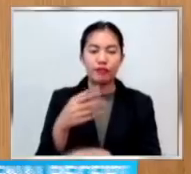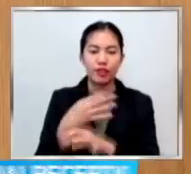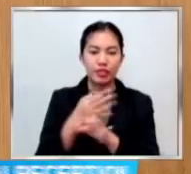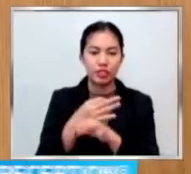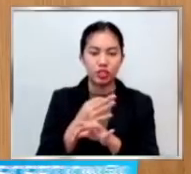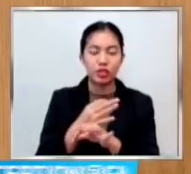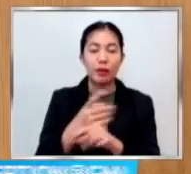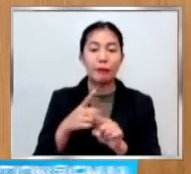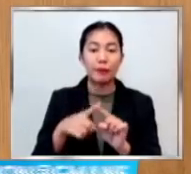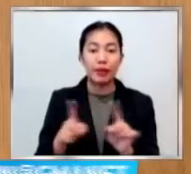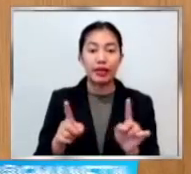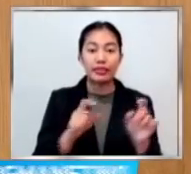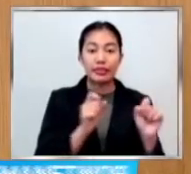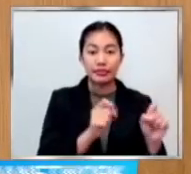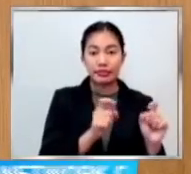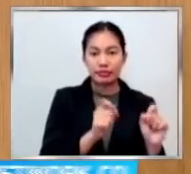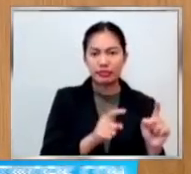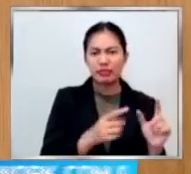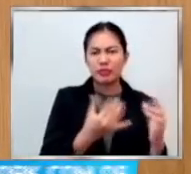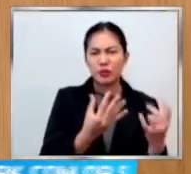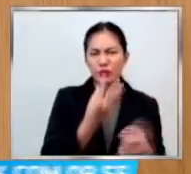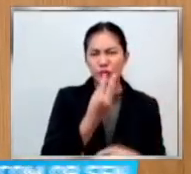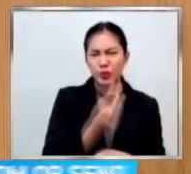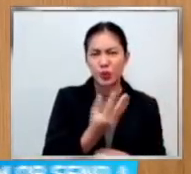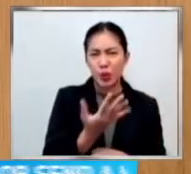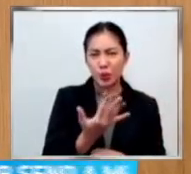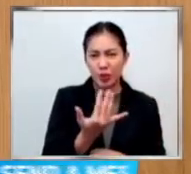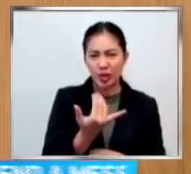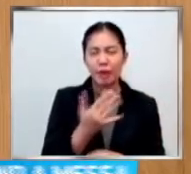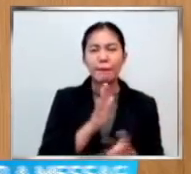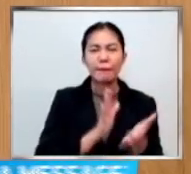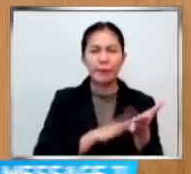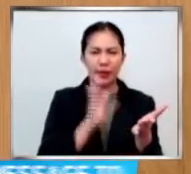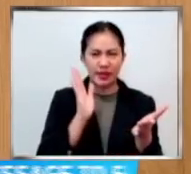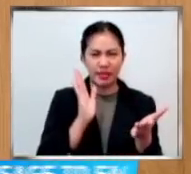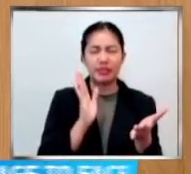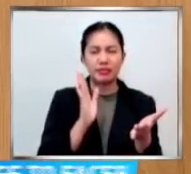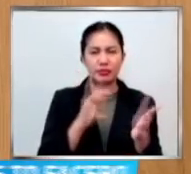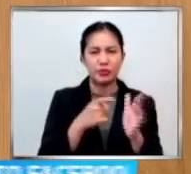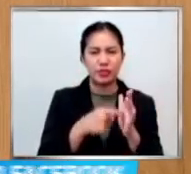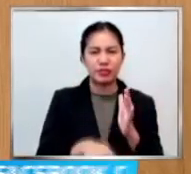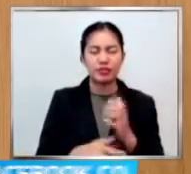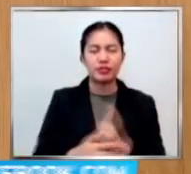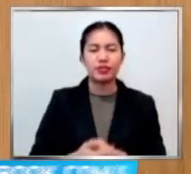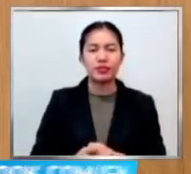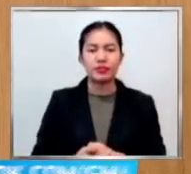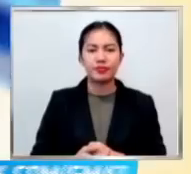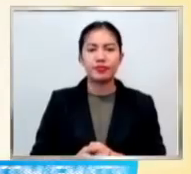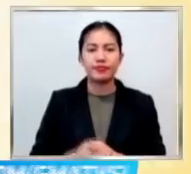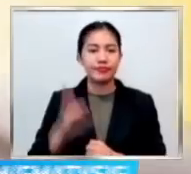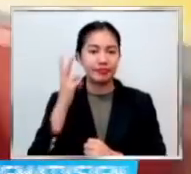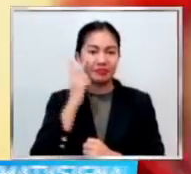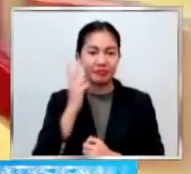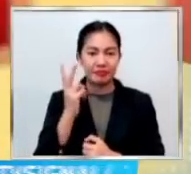isda ay matumal dahil mahal ang presyo. Balitang hatid ni Mariz Umali.